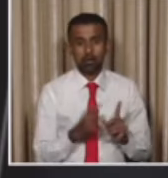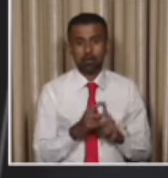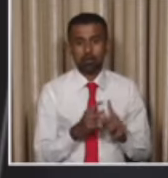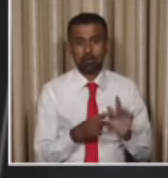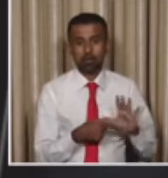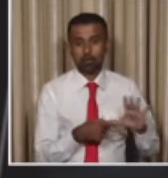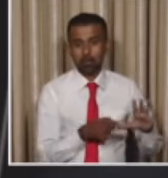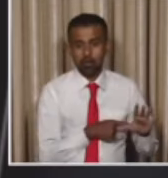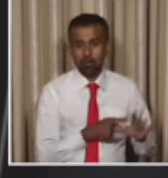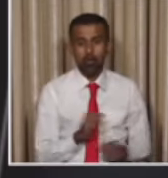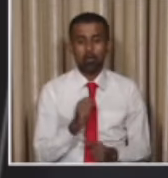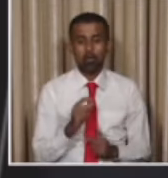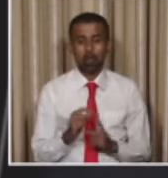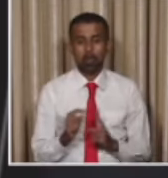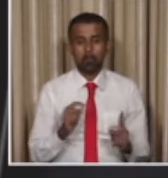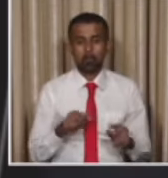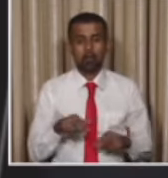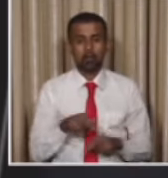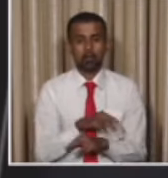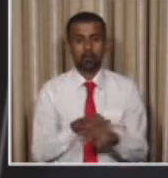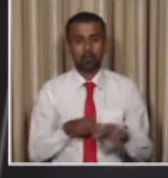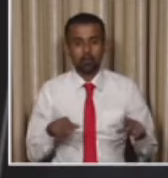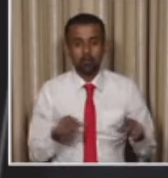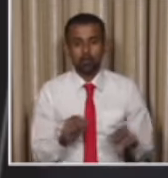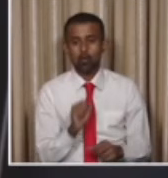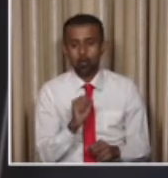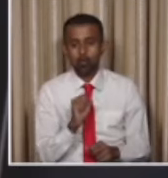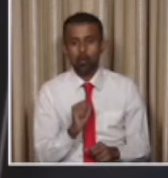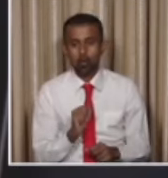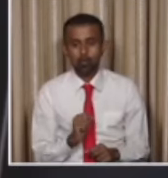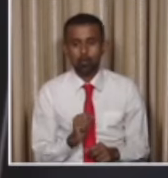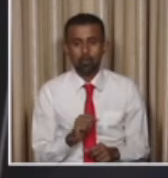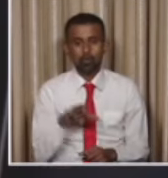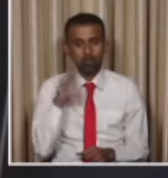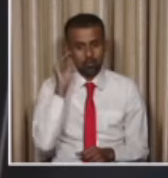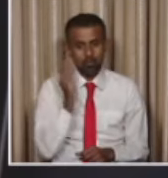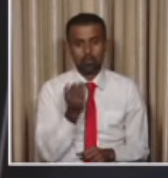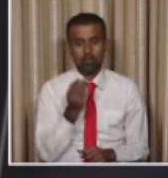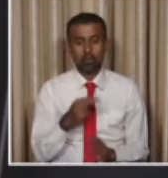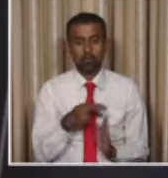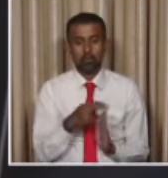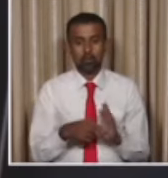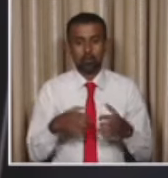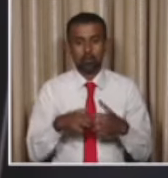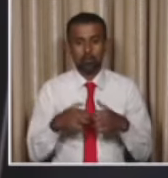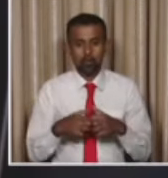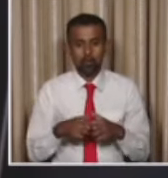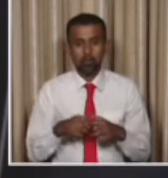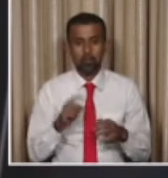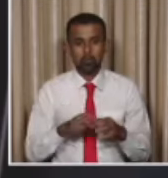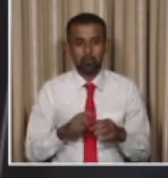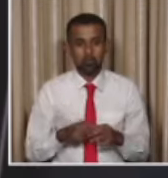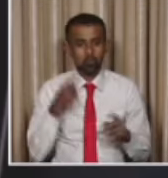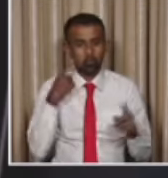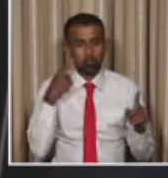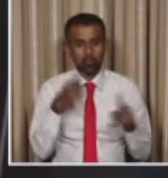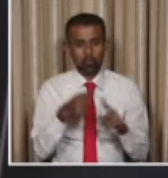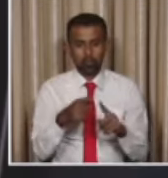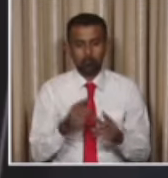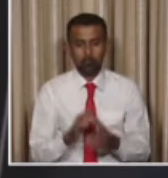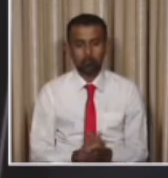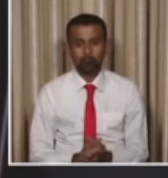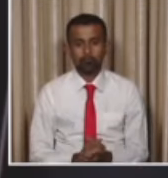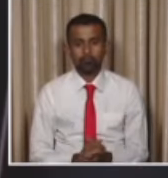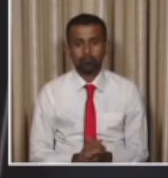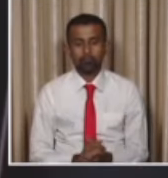සේනානායකලා කොහොමද පාර්ලිමේන්තුව වල හැසිරලා තියෙන්නේ කතා කරලා තියෙන්නේ කියලා. ජාතික ගැටලු පිළිබඳ ජාතික ප්‍රශ්න පිළිබඳ ඒ